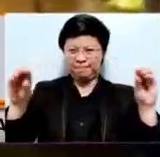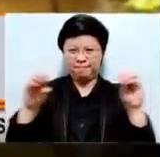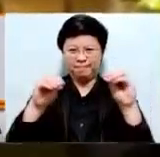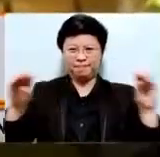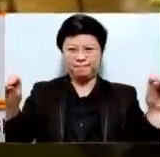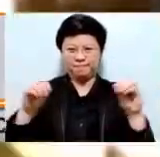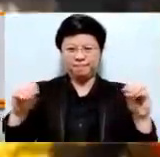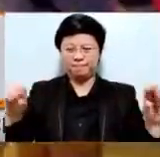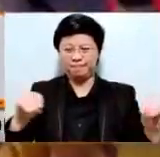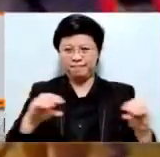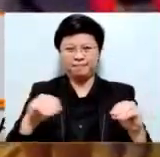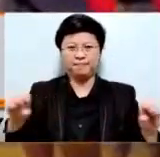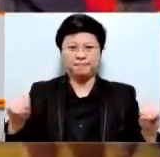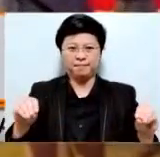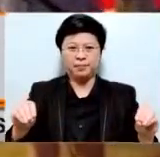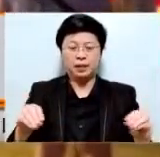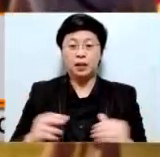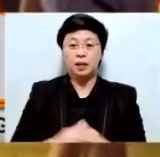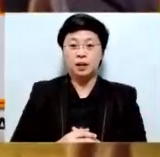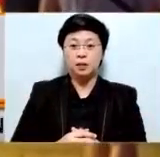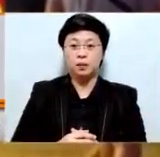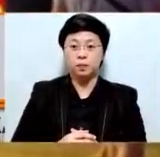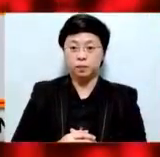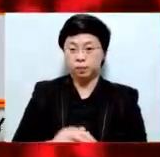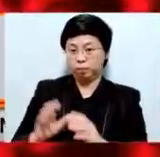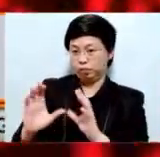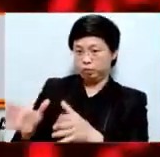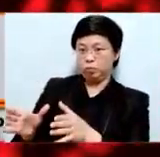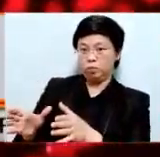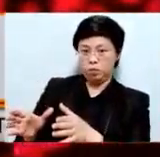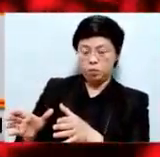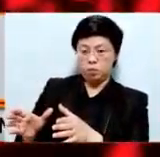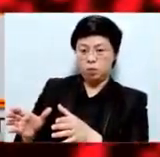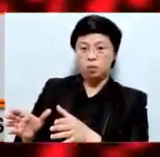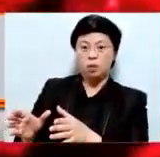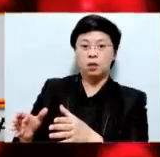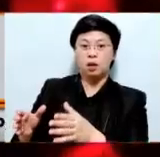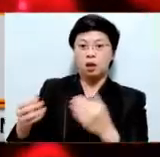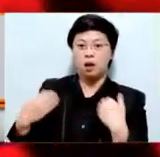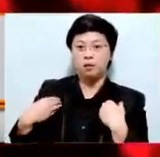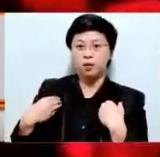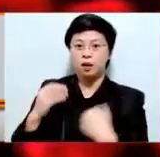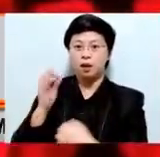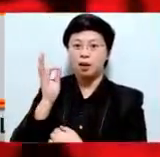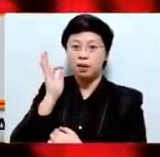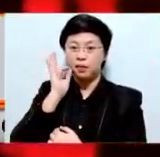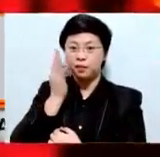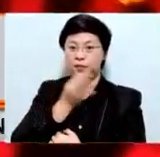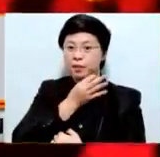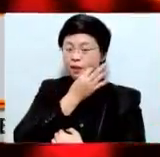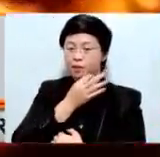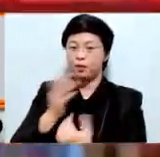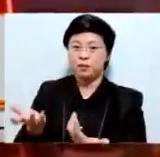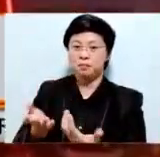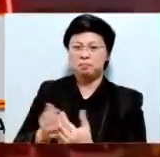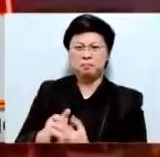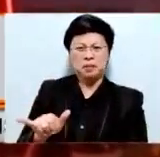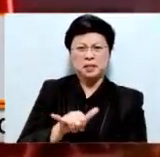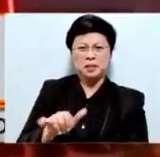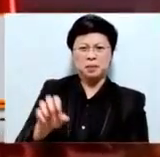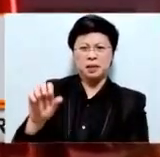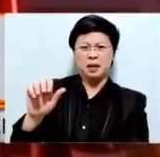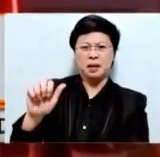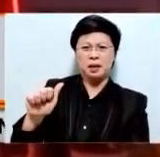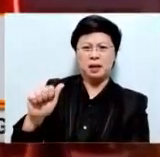dekorasyon sa isang bahagi. Complete with windmills at tulips, kaya feel na feel ang Amsterdam Christmas. Ang kanilang City